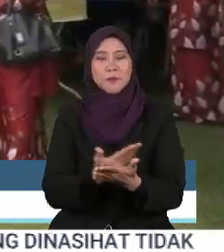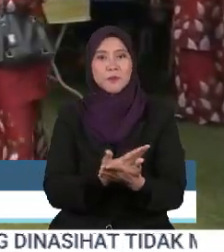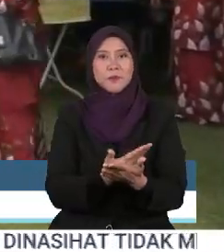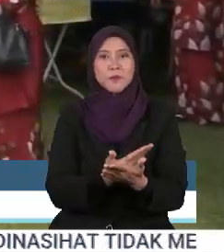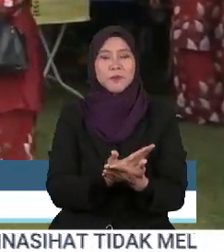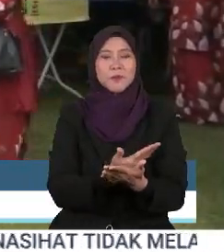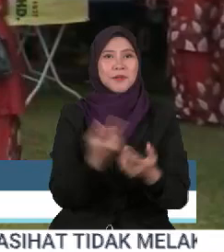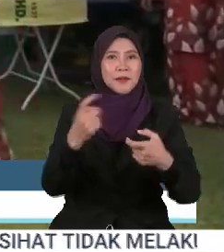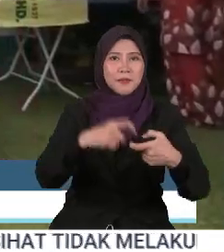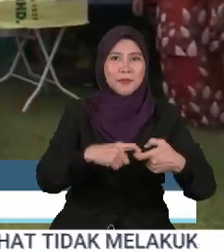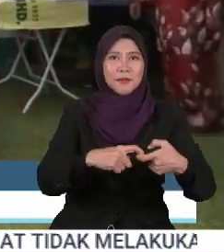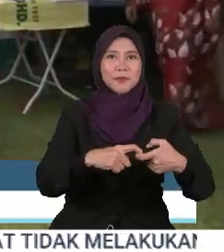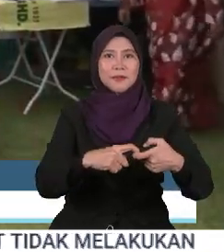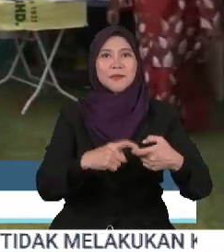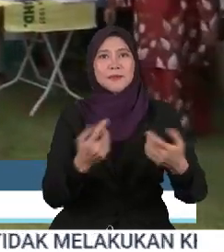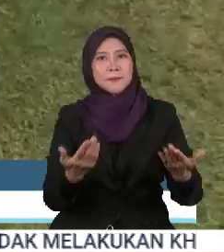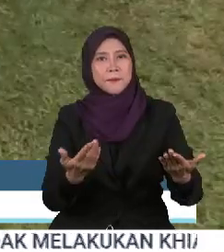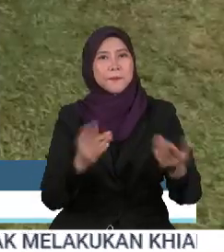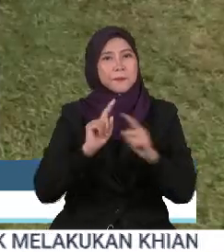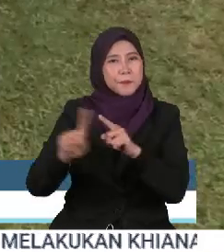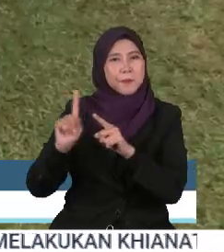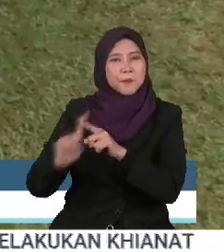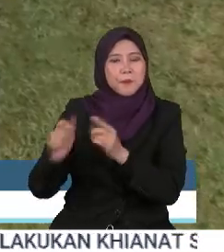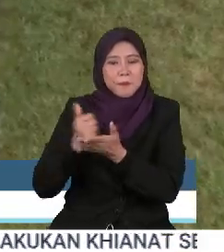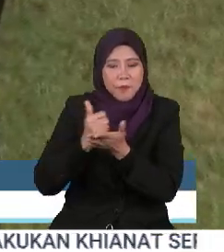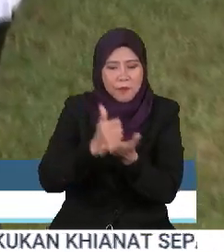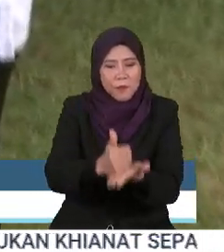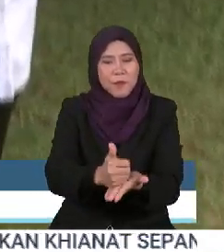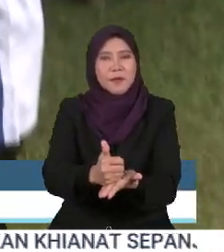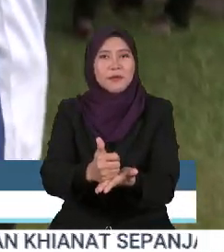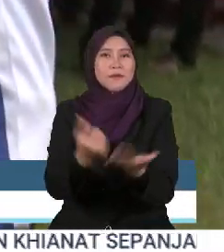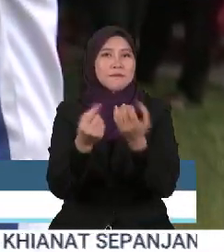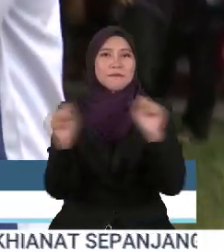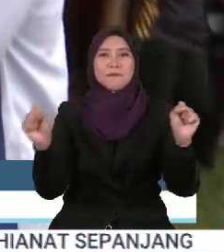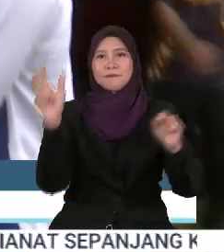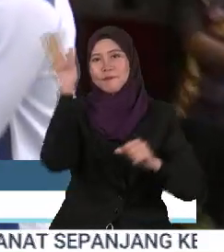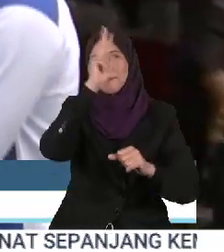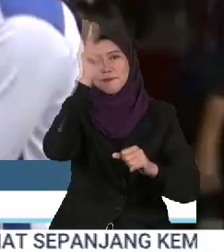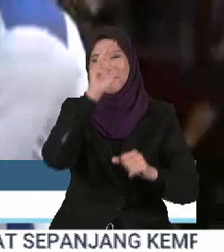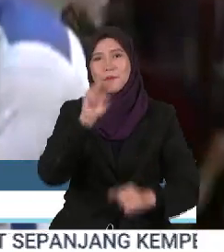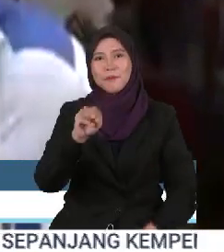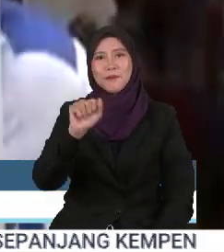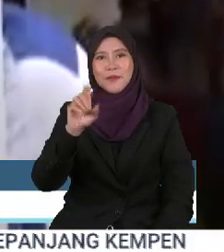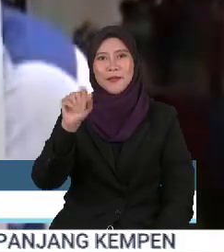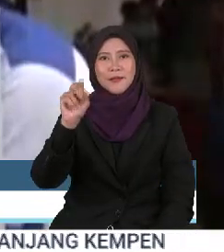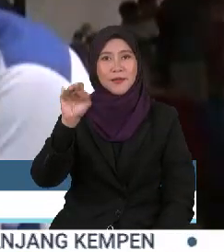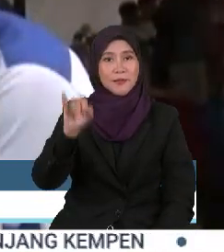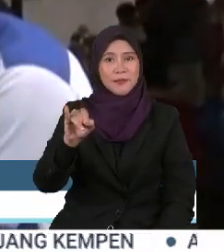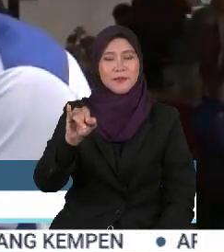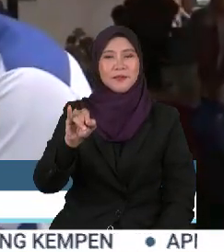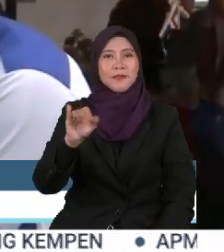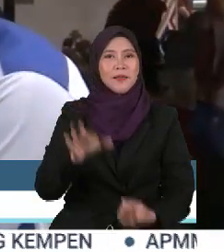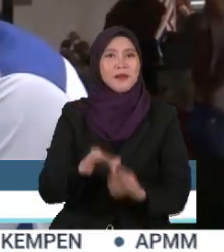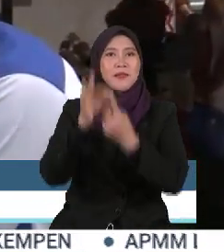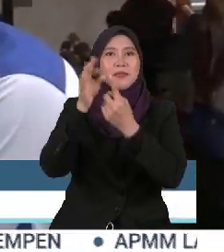mengenai insentif inisiatif dan juga bantuan yang disediakan oleh kerajaan Madani khususnya kepada